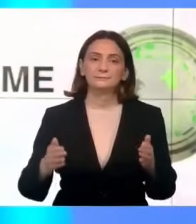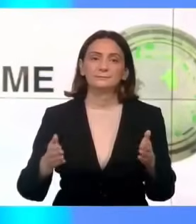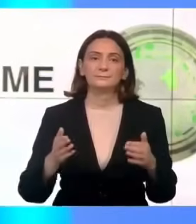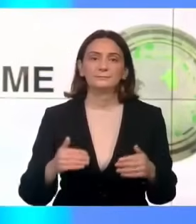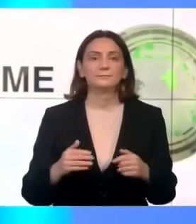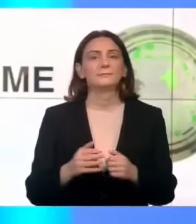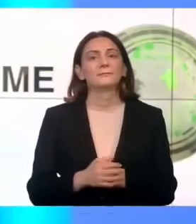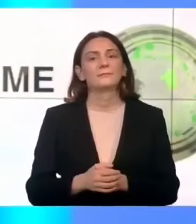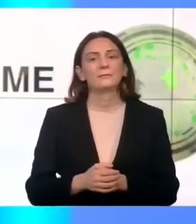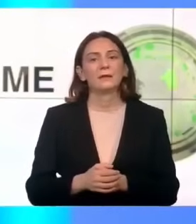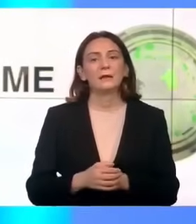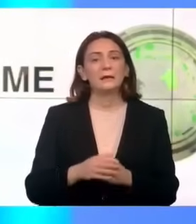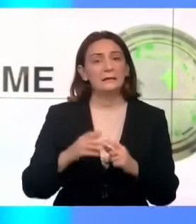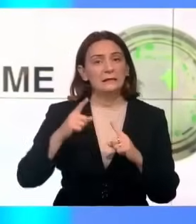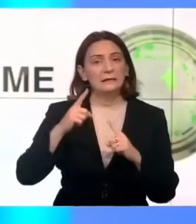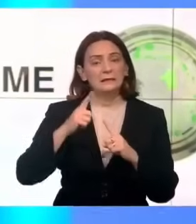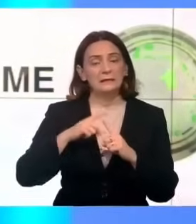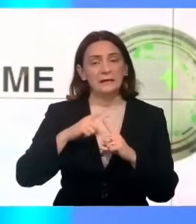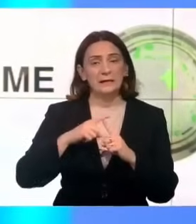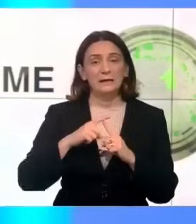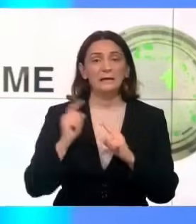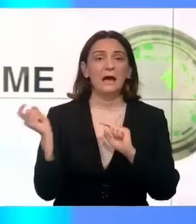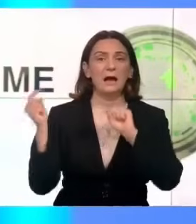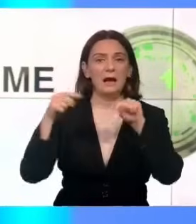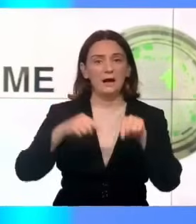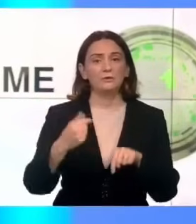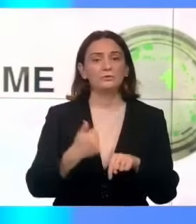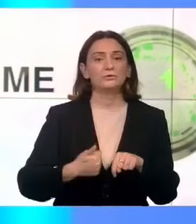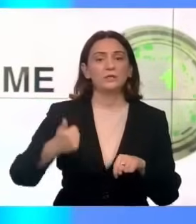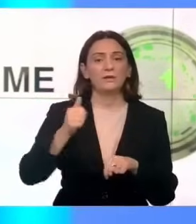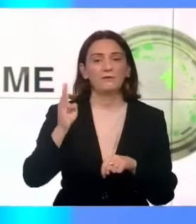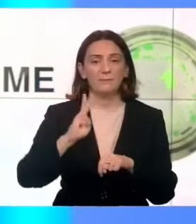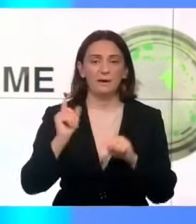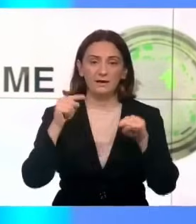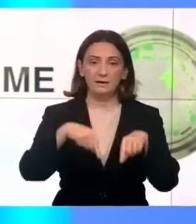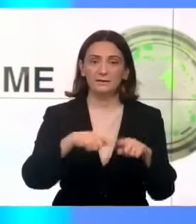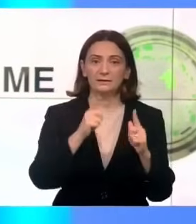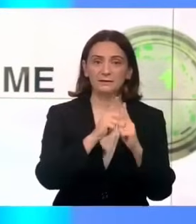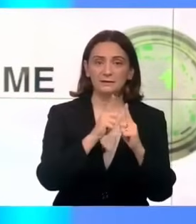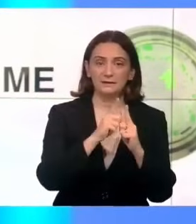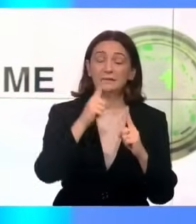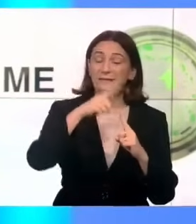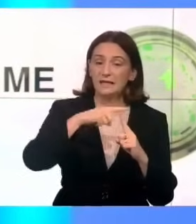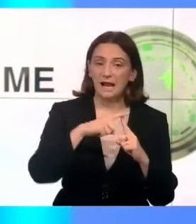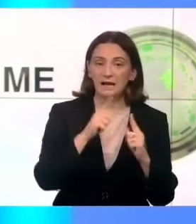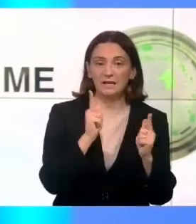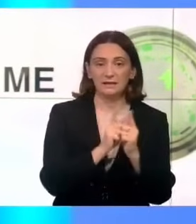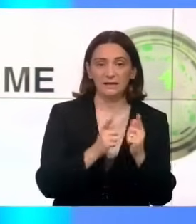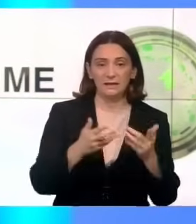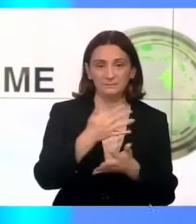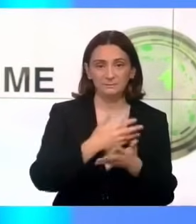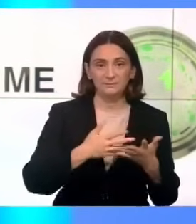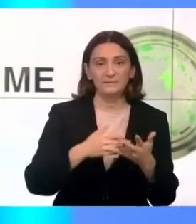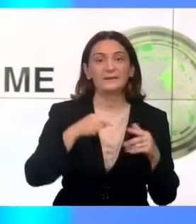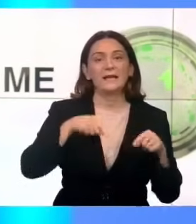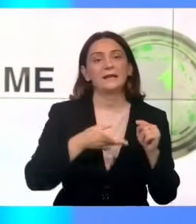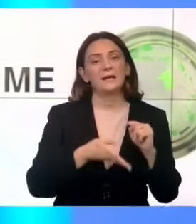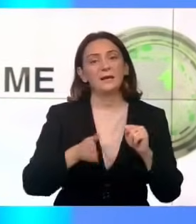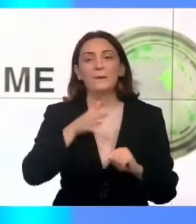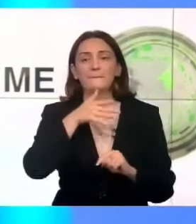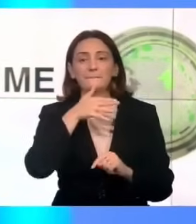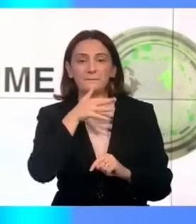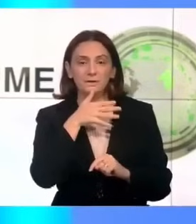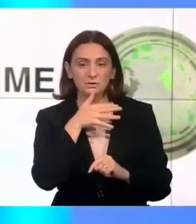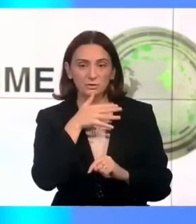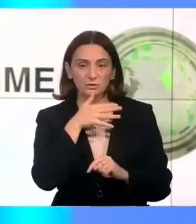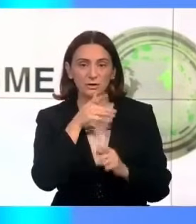Pas Tiranës, Ursula von der Leyen udhtoi drejt Shkupit në turin ballkanik. Maqedonia e Veriut mbeti prapa Shqipërisë në integrim